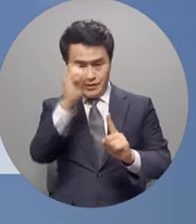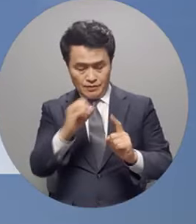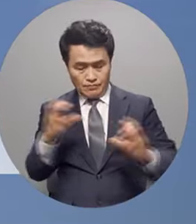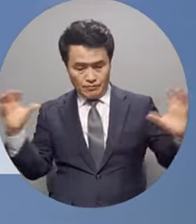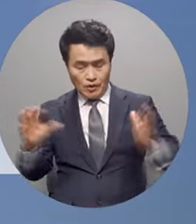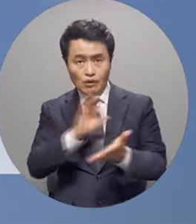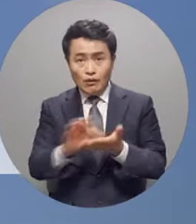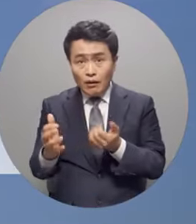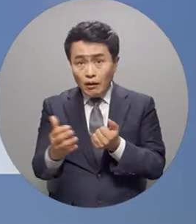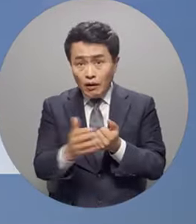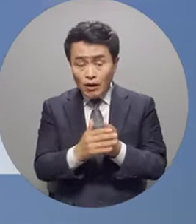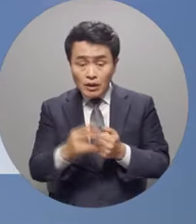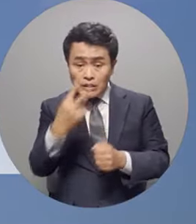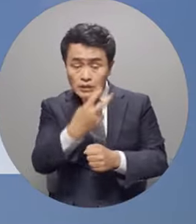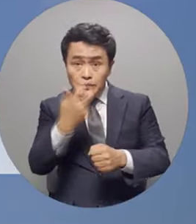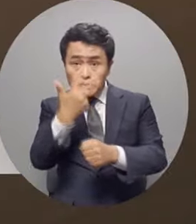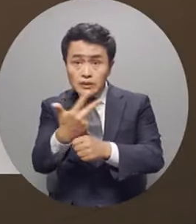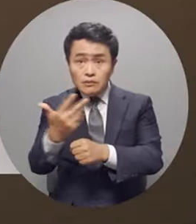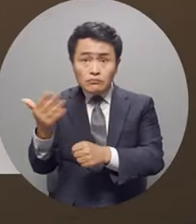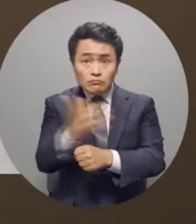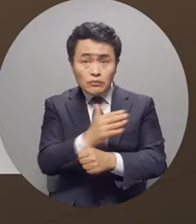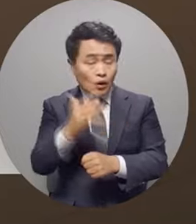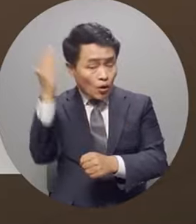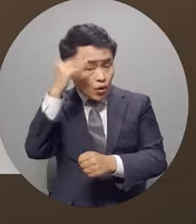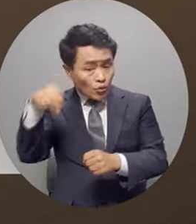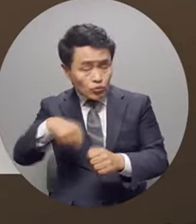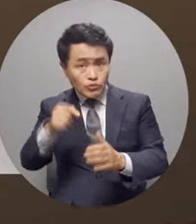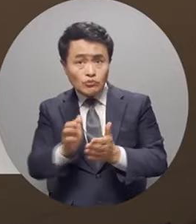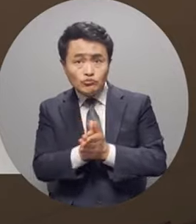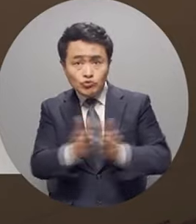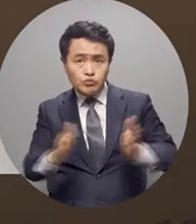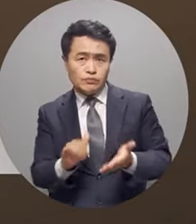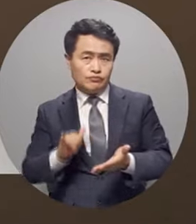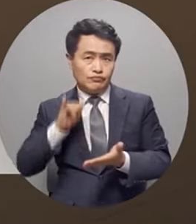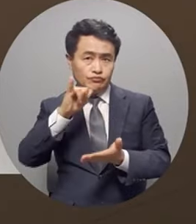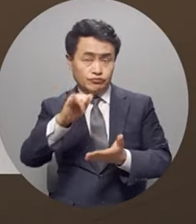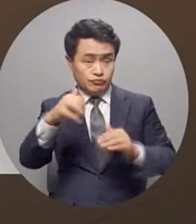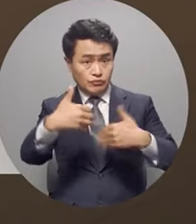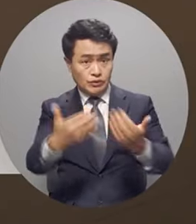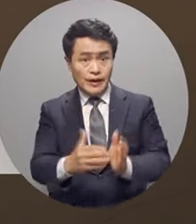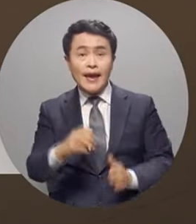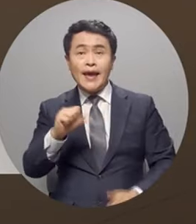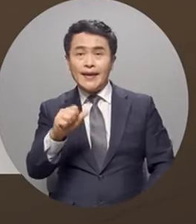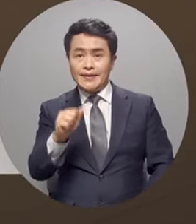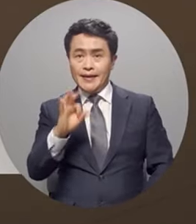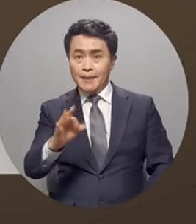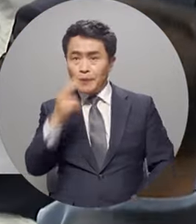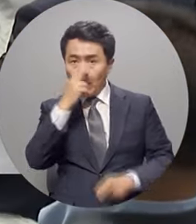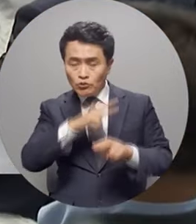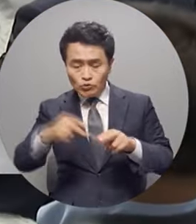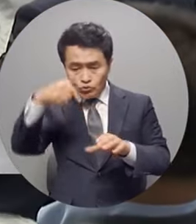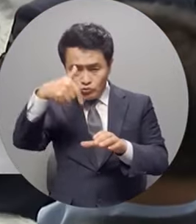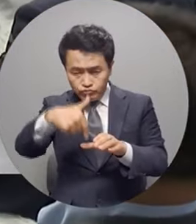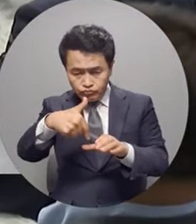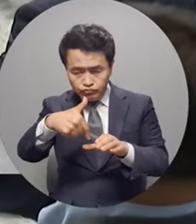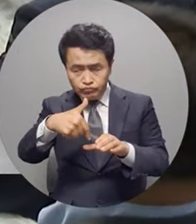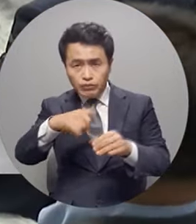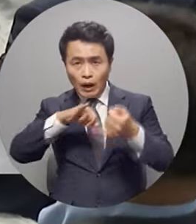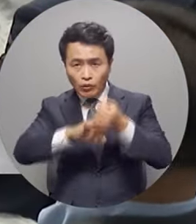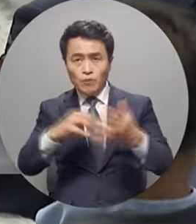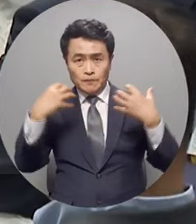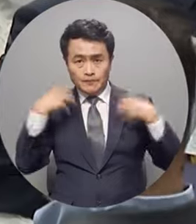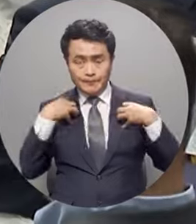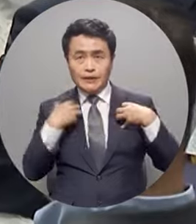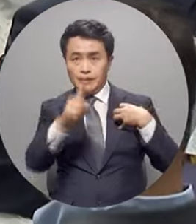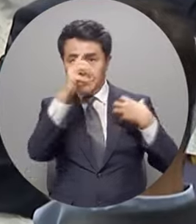급유 2027년 국내 출발하는 모든 국제선 항공편에 사프 급유를 할 방침이라고